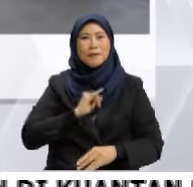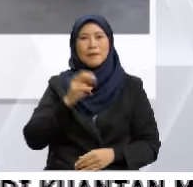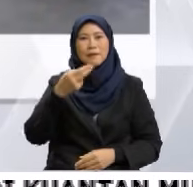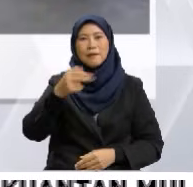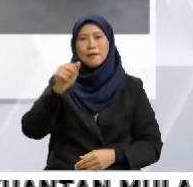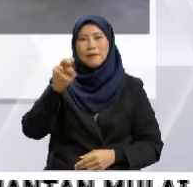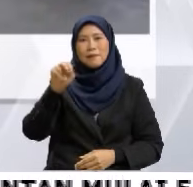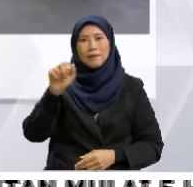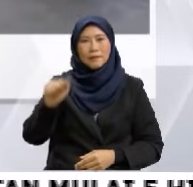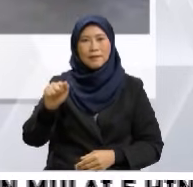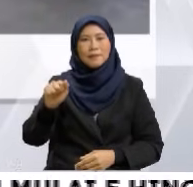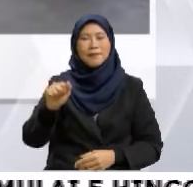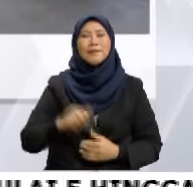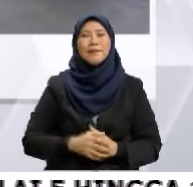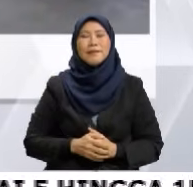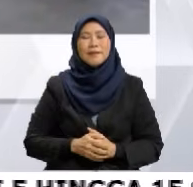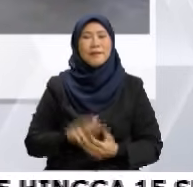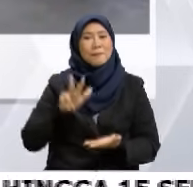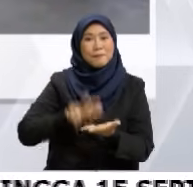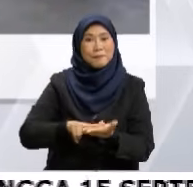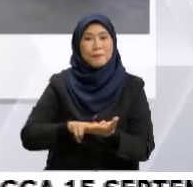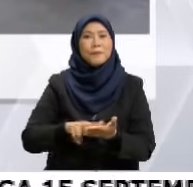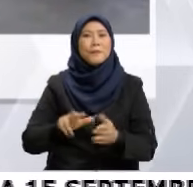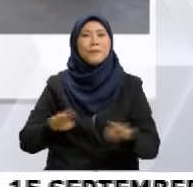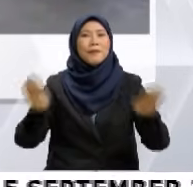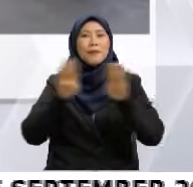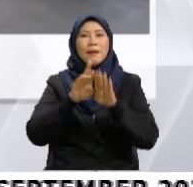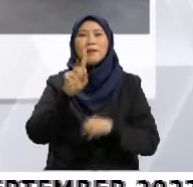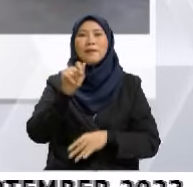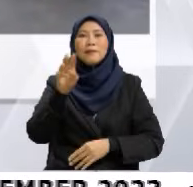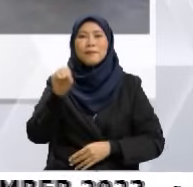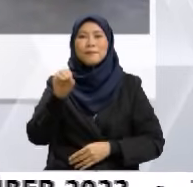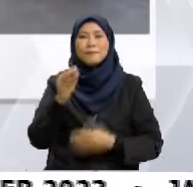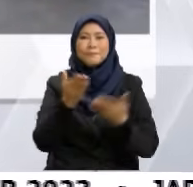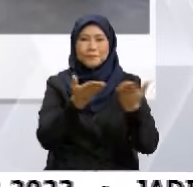Hana Adlina Sachun Ahmad yang sahih di RTM, kembali ke Angkasa Puri. Silakan.